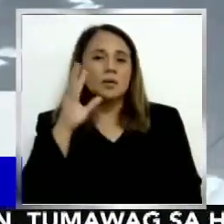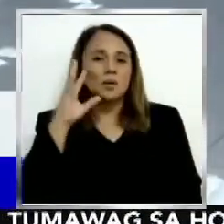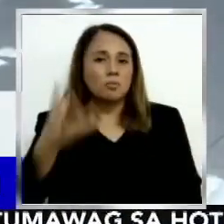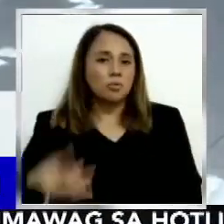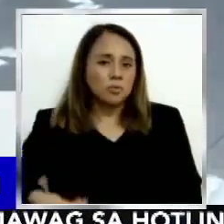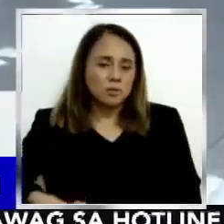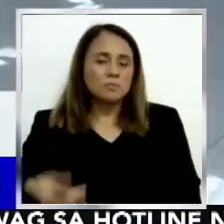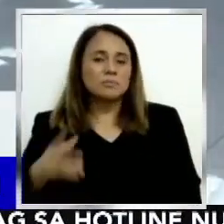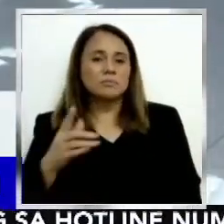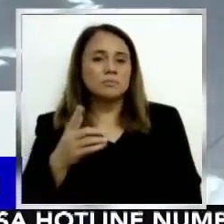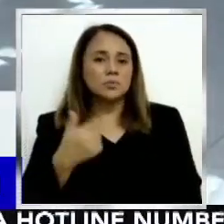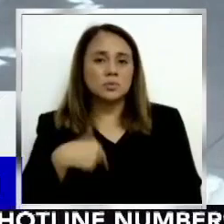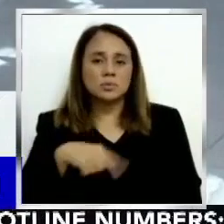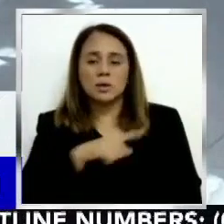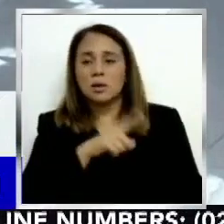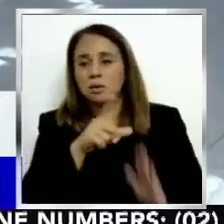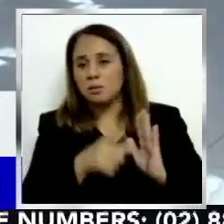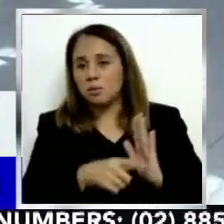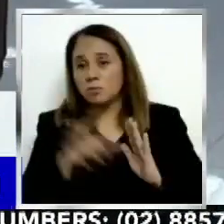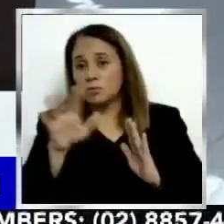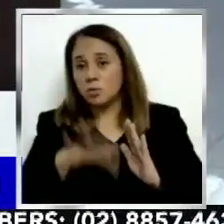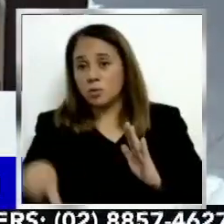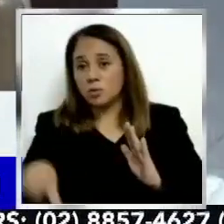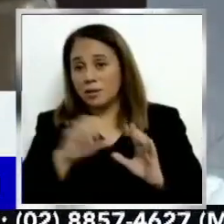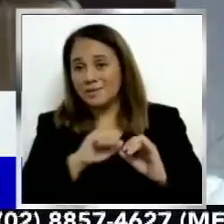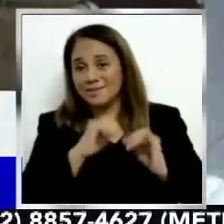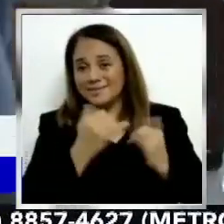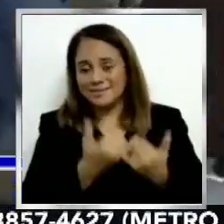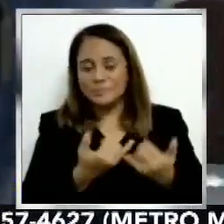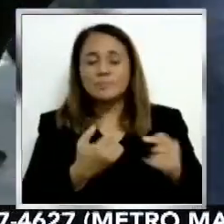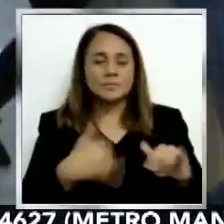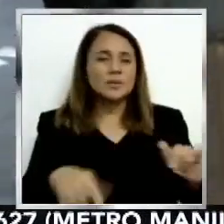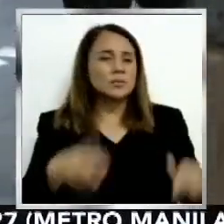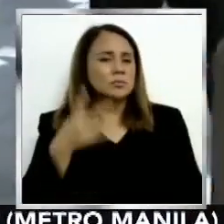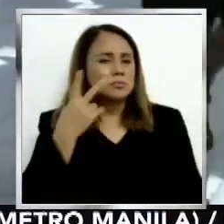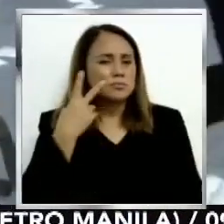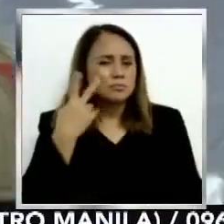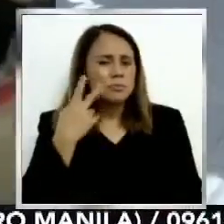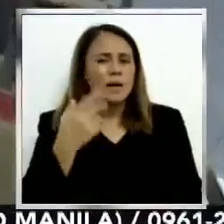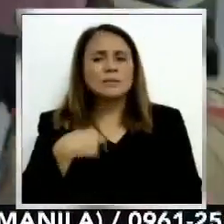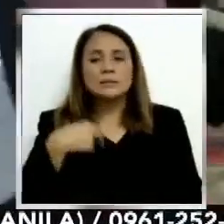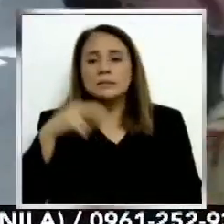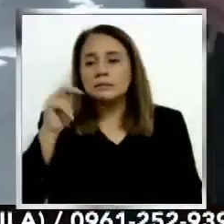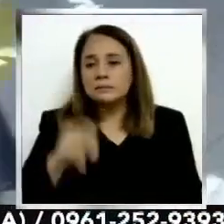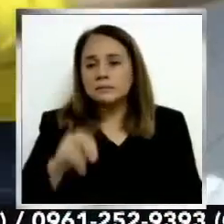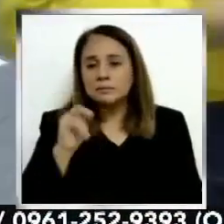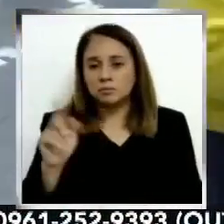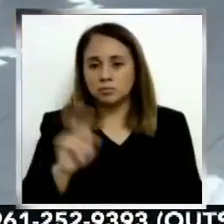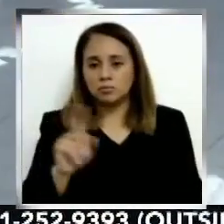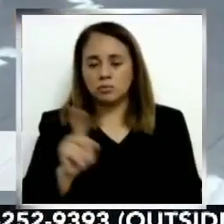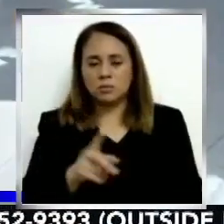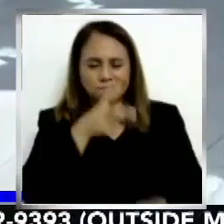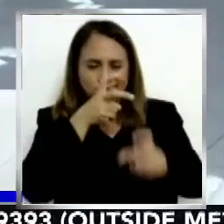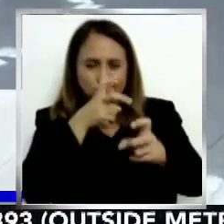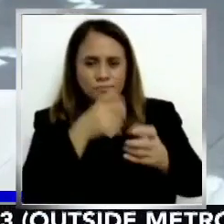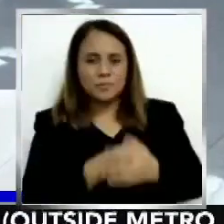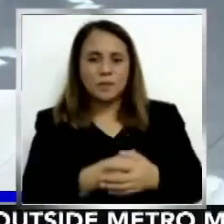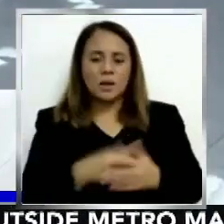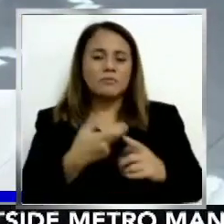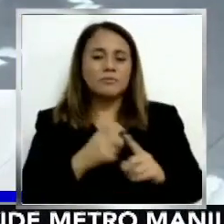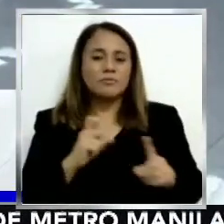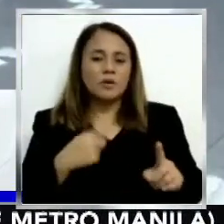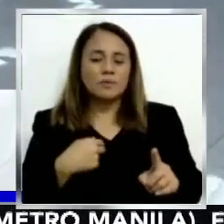enforcement agencies, nakikita po natin yung need na paghigpitan po yung mga nanggagaling po sa bansang ito because there